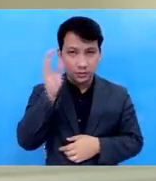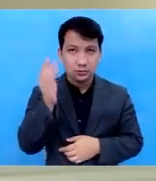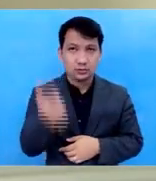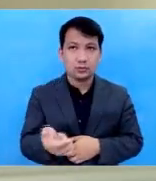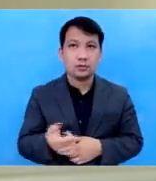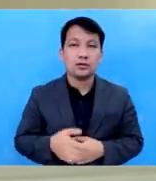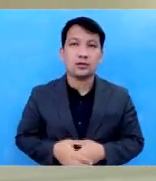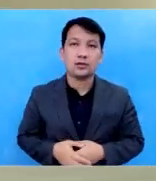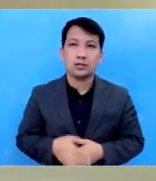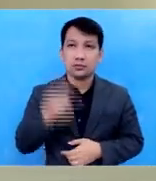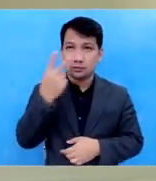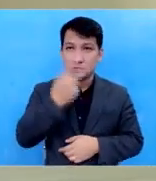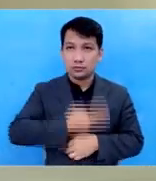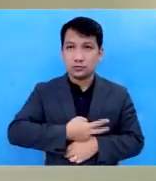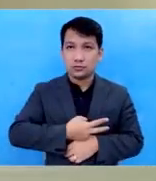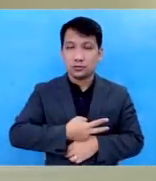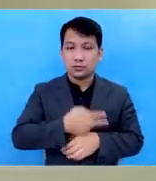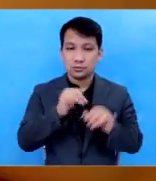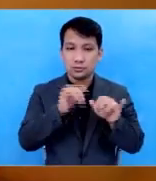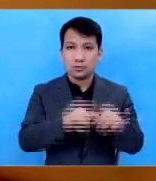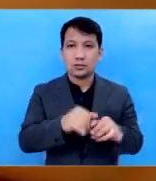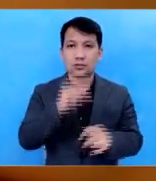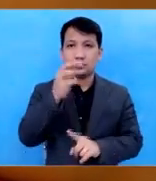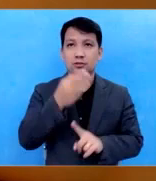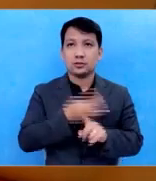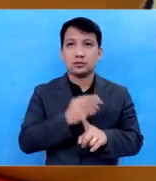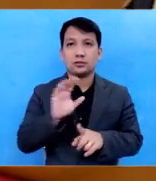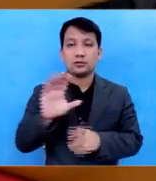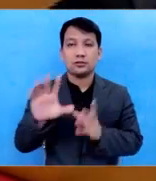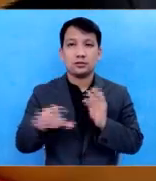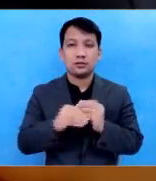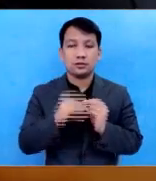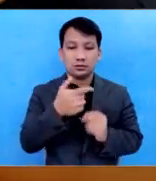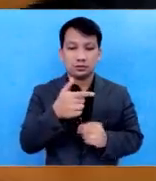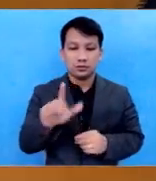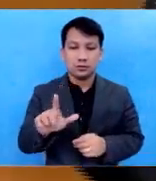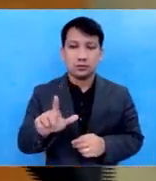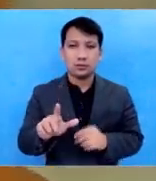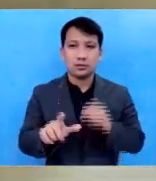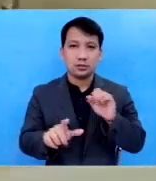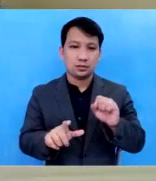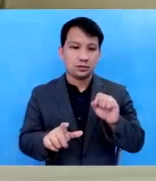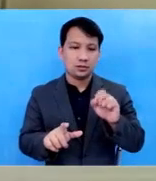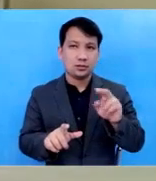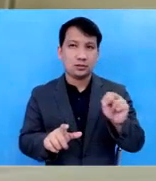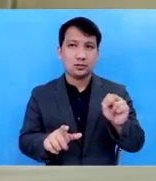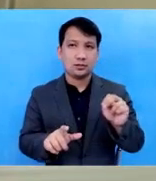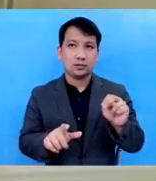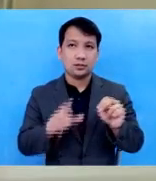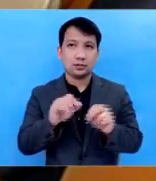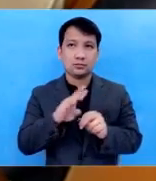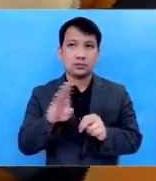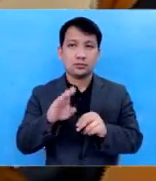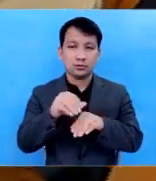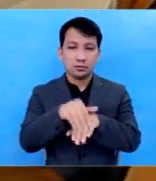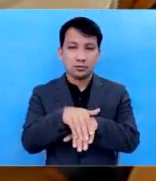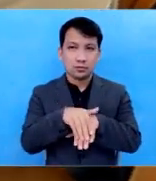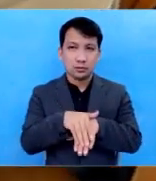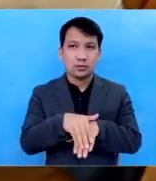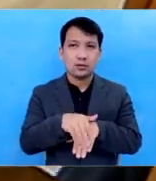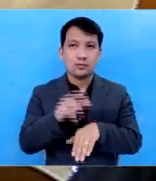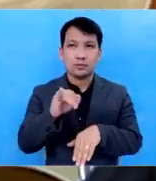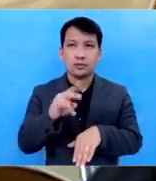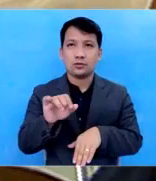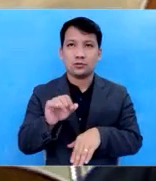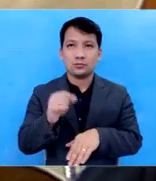Dalawang araw nang naka-confine ang 6 na buwang gulang na anak ni GL sa San Sebastian District Hospital sa Sablayan, Occidental Mindoro. Kahit ilang araw